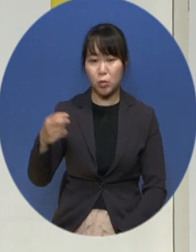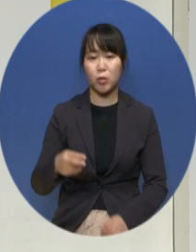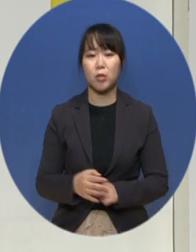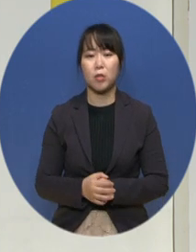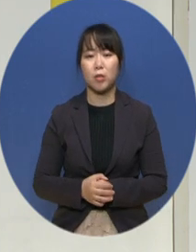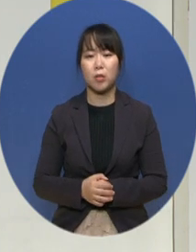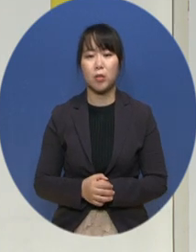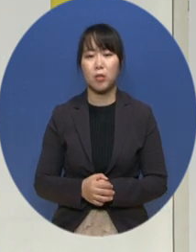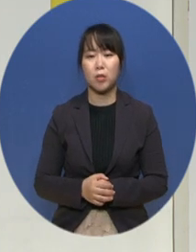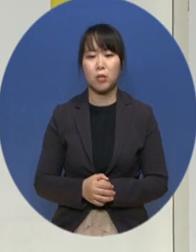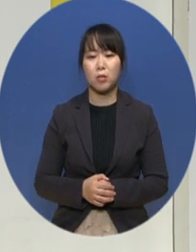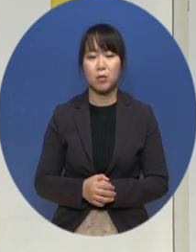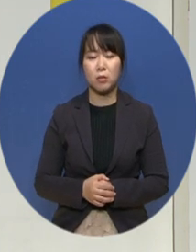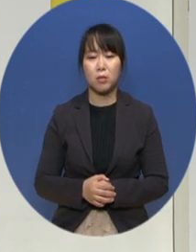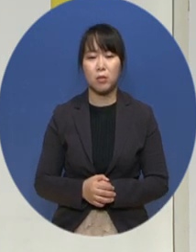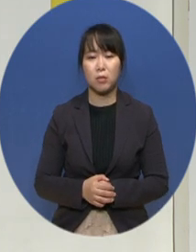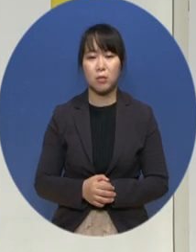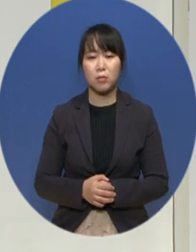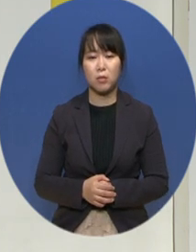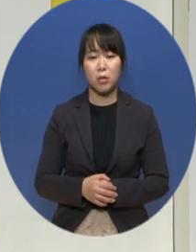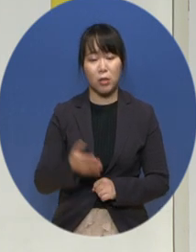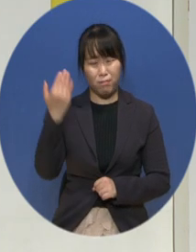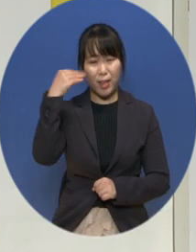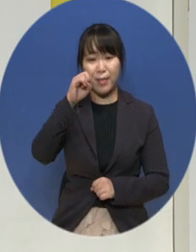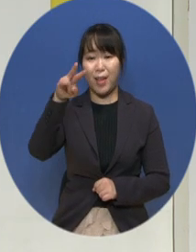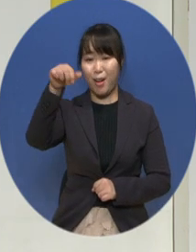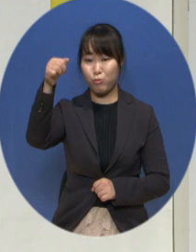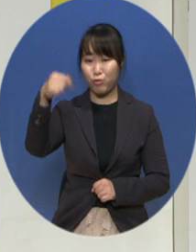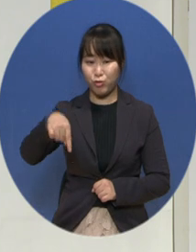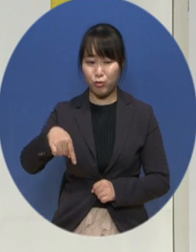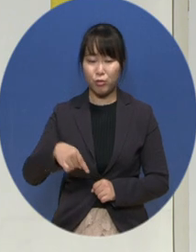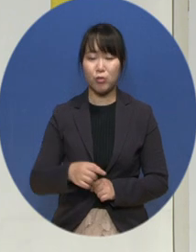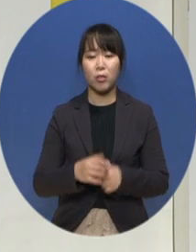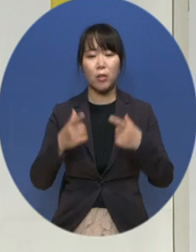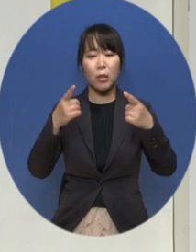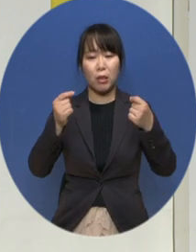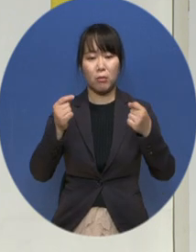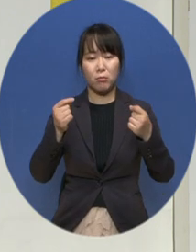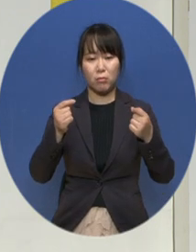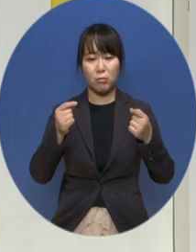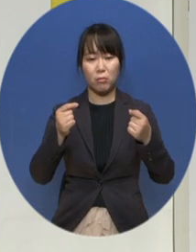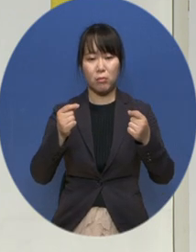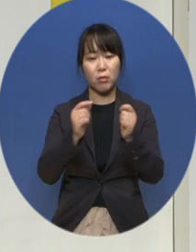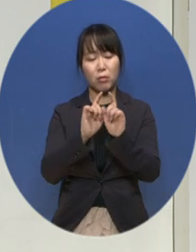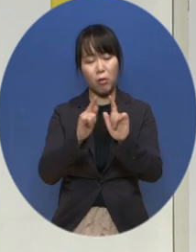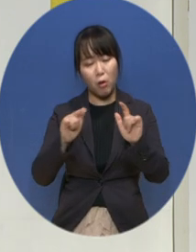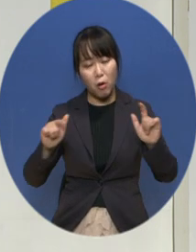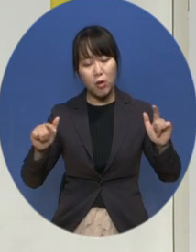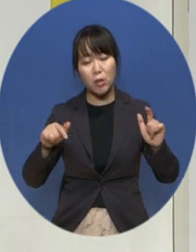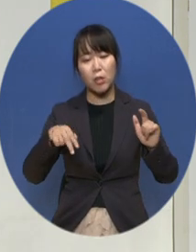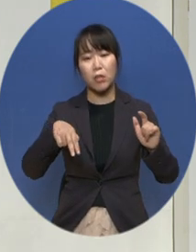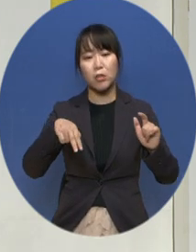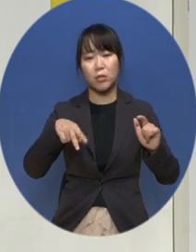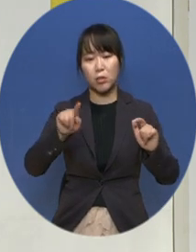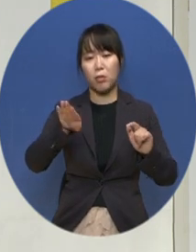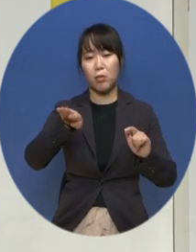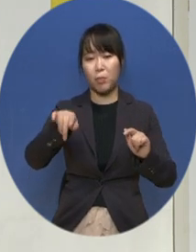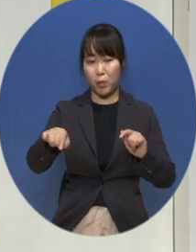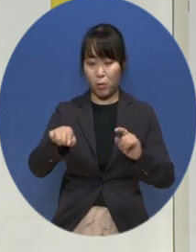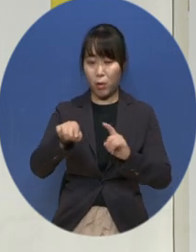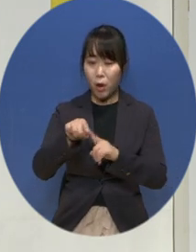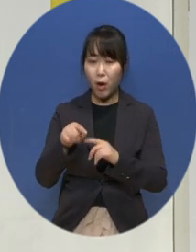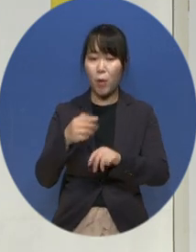또는 뭐 야우 라든가 4 뭐 이런 등등 있지 않습니까 4 뭐 이런 이런